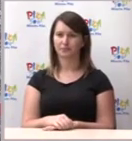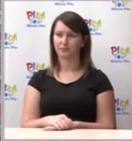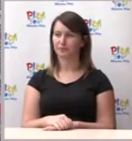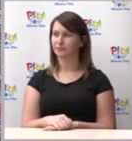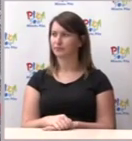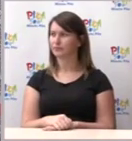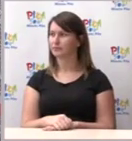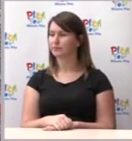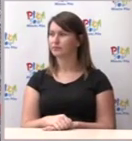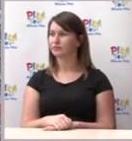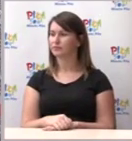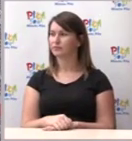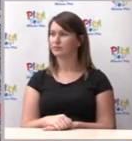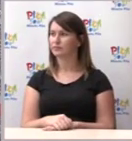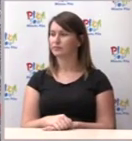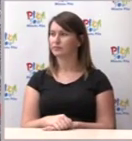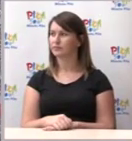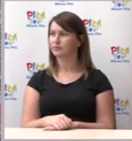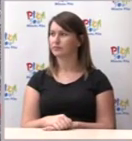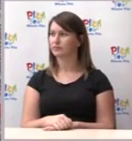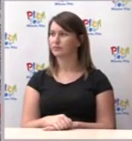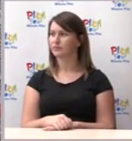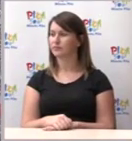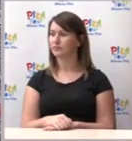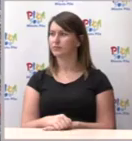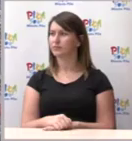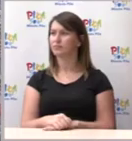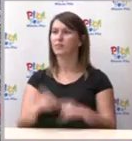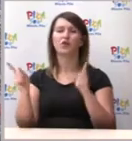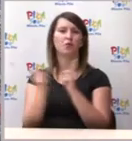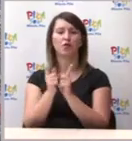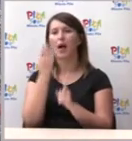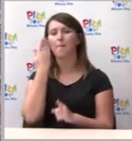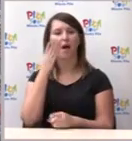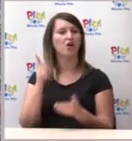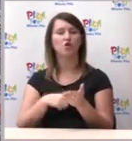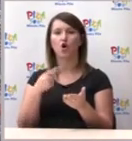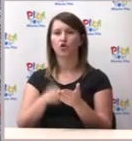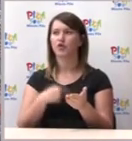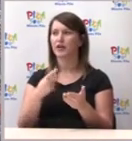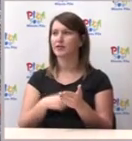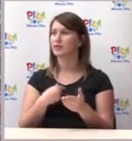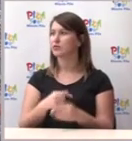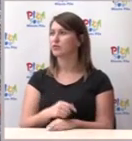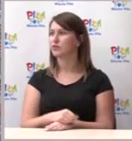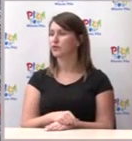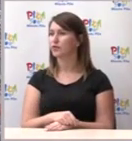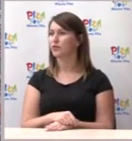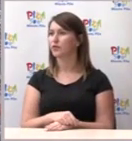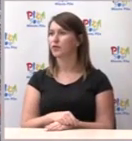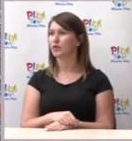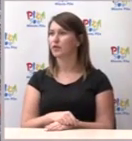Ola. Spotkaniom bardzo często po wielu latach towarzyszyć będzie zapewne ciekawość, jak ta szkoła się